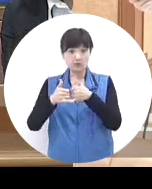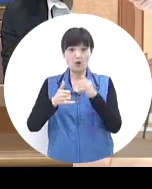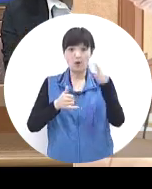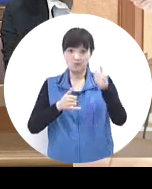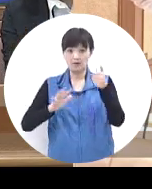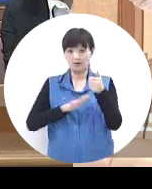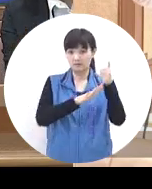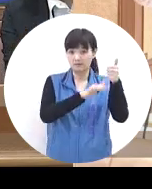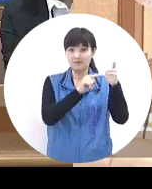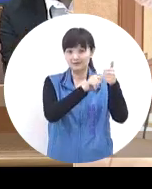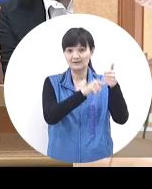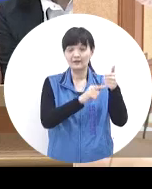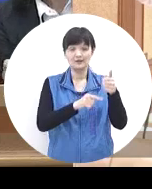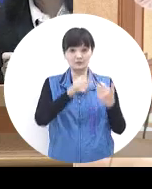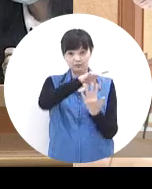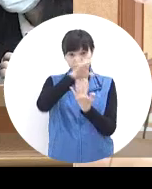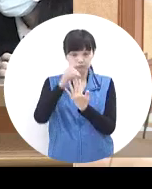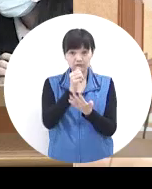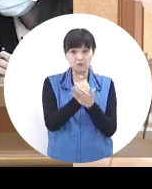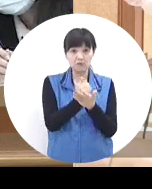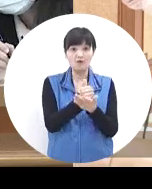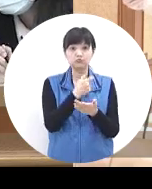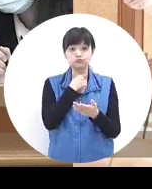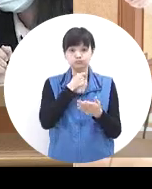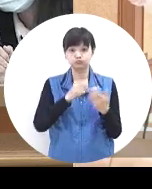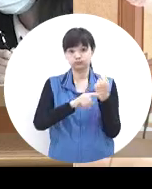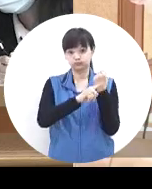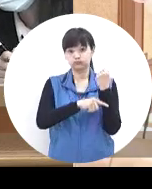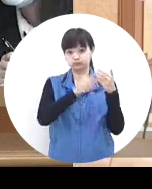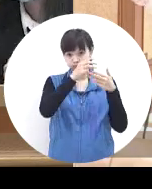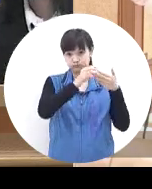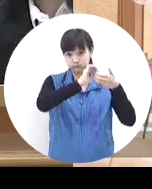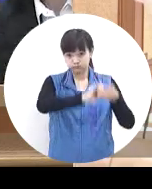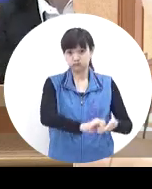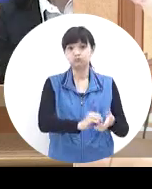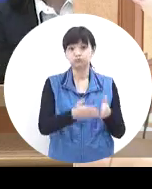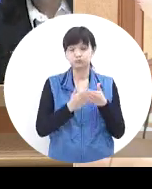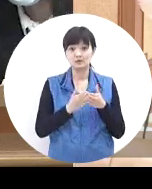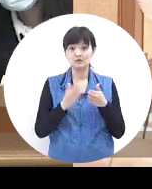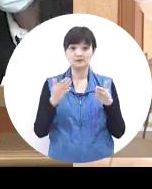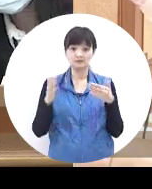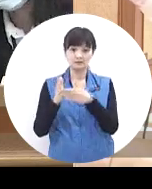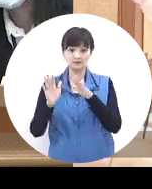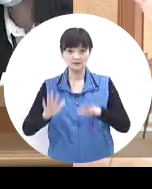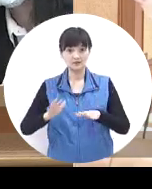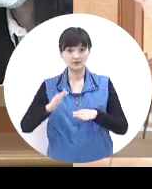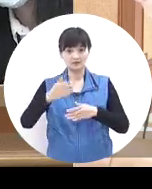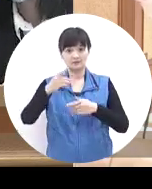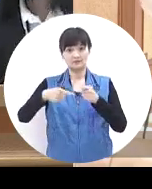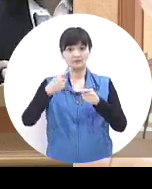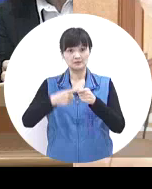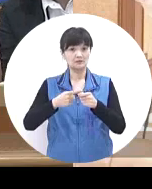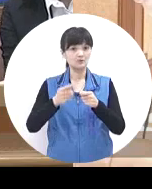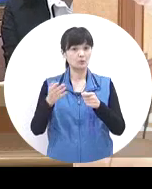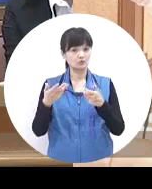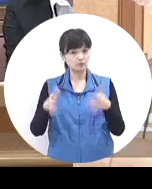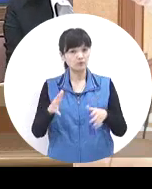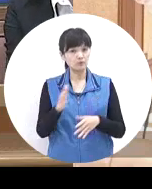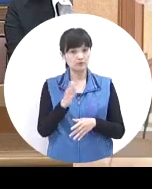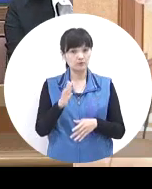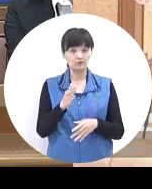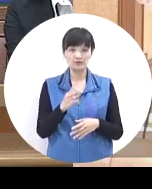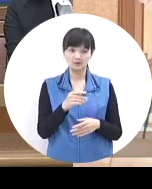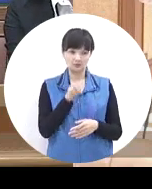间过去了。扣除修法的时间也有1年多，到现在依然只有少数几个族群的领导人完成推